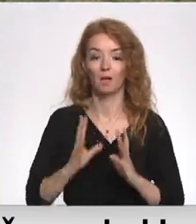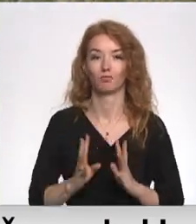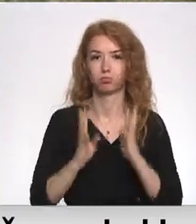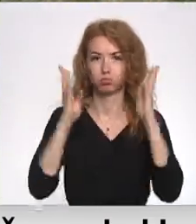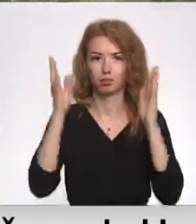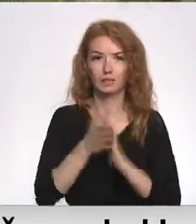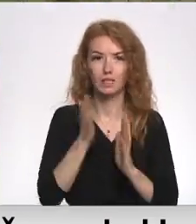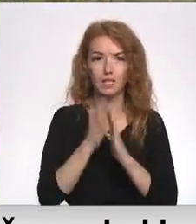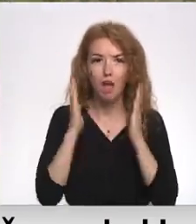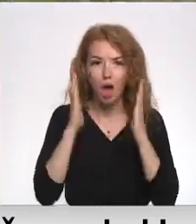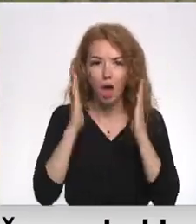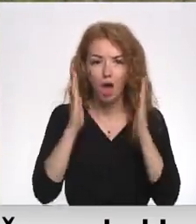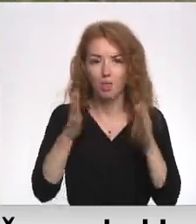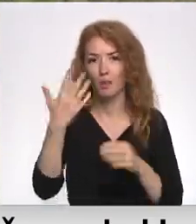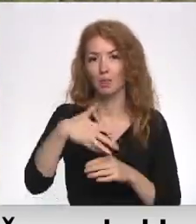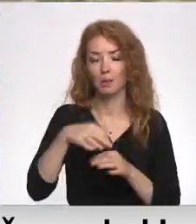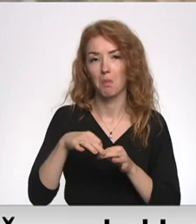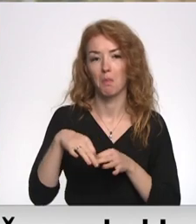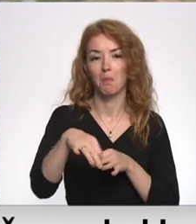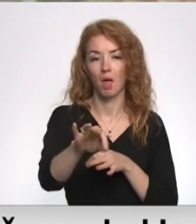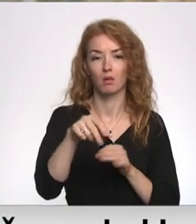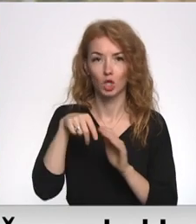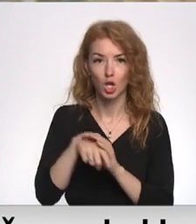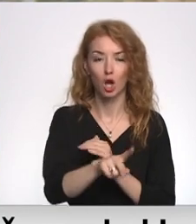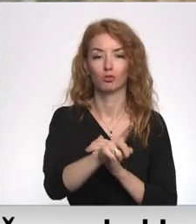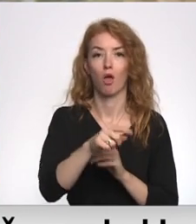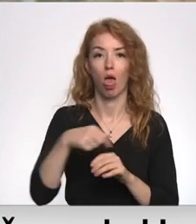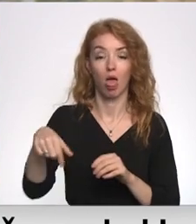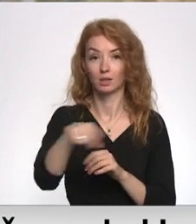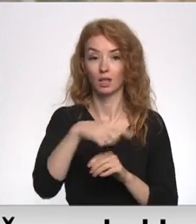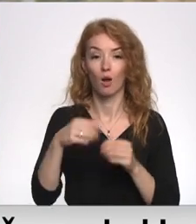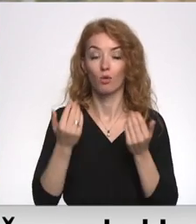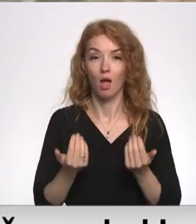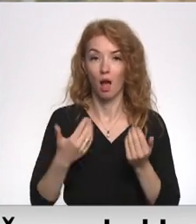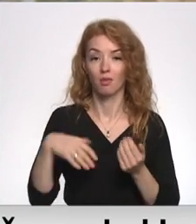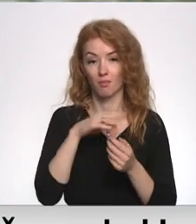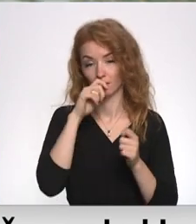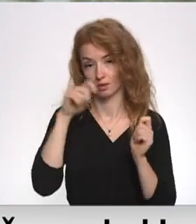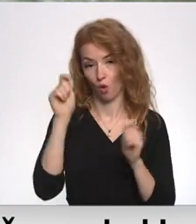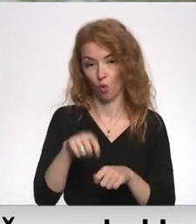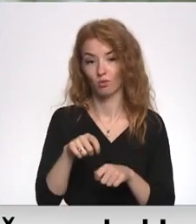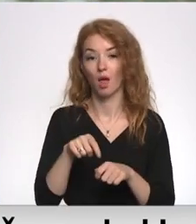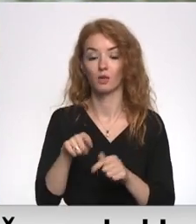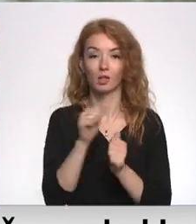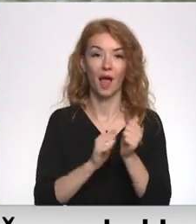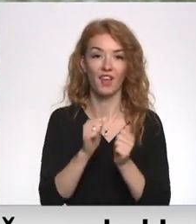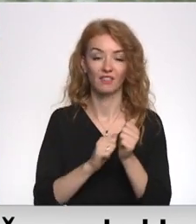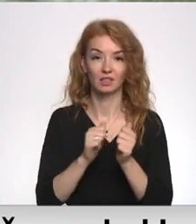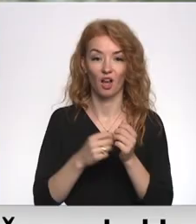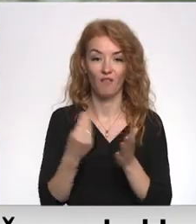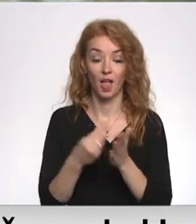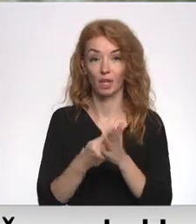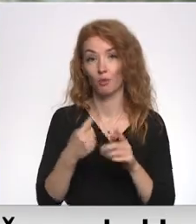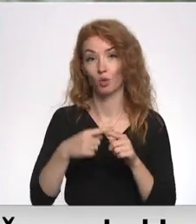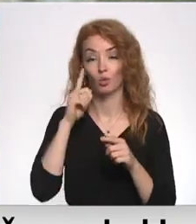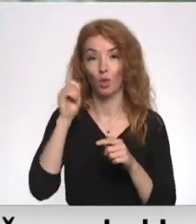siena, vairākā 50 metru iekšā ezerā. Un tas ir tas, ko mēs zaudējam, ir šī ainaviskā vērtība. Un,